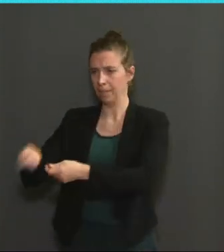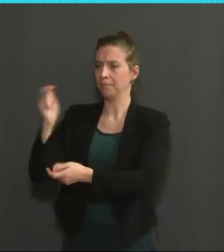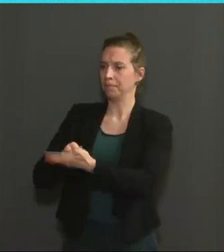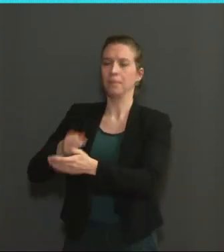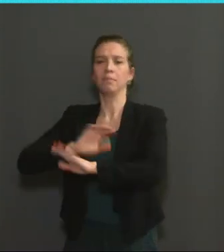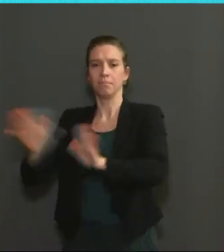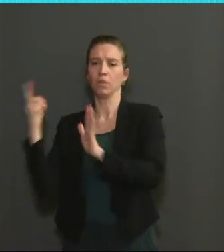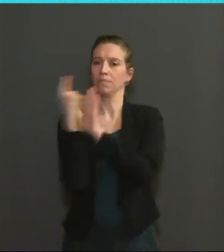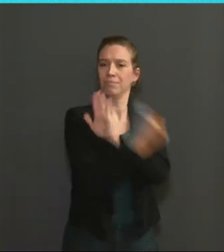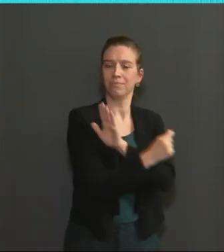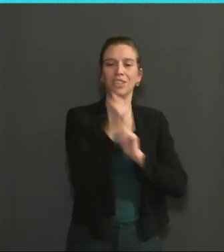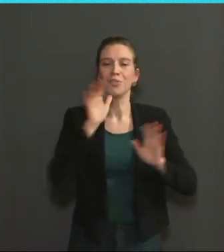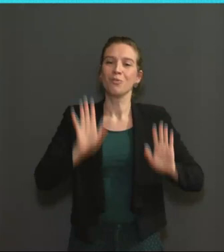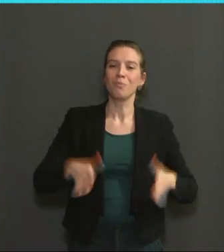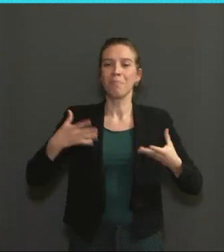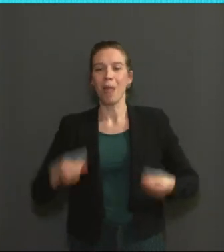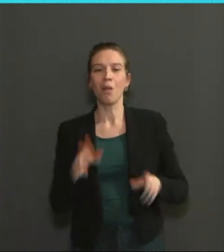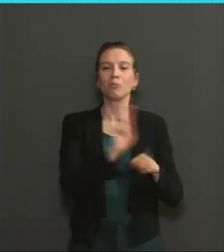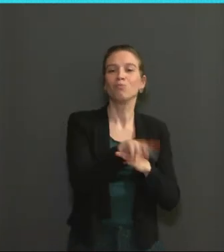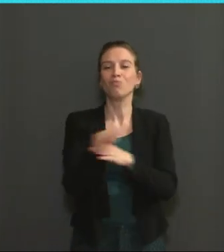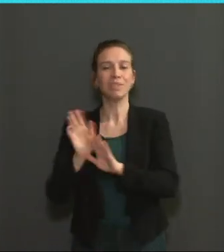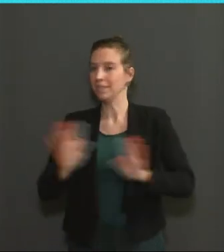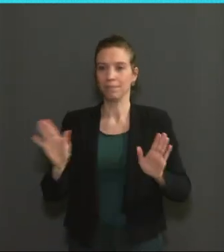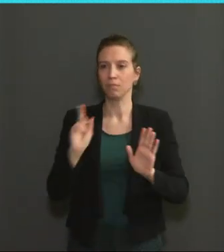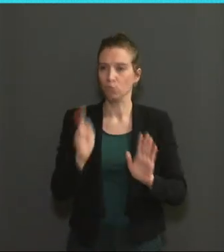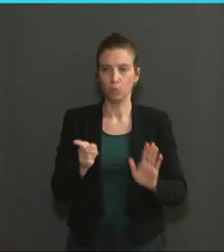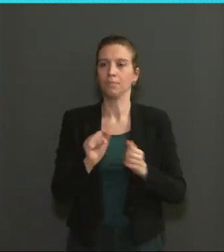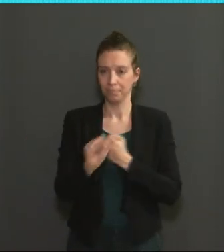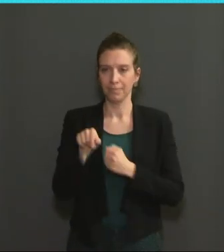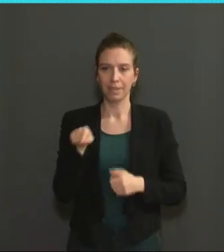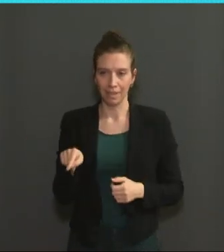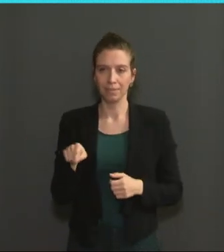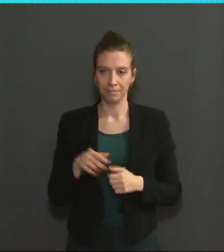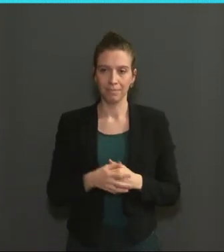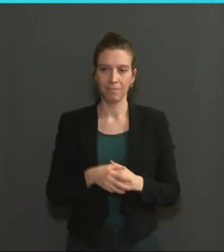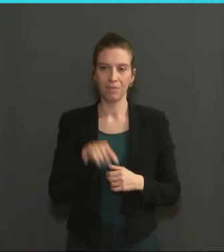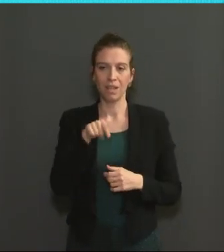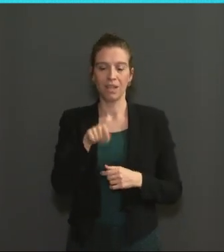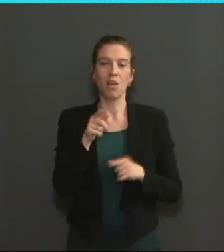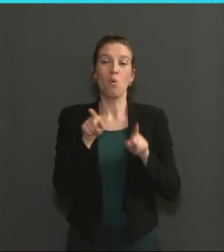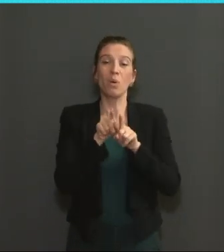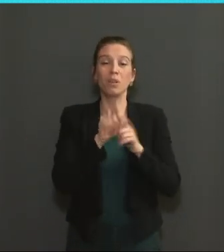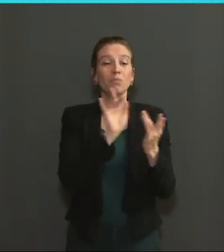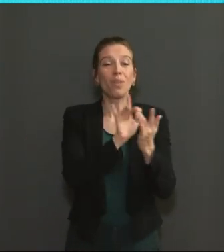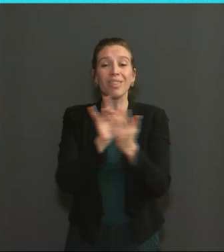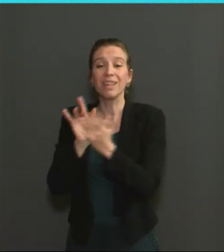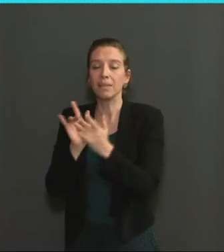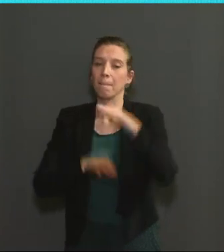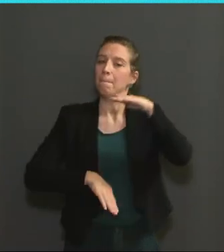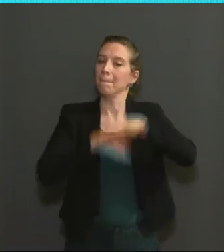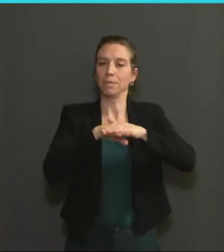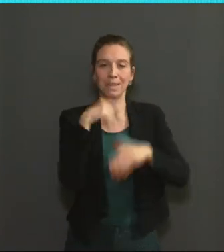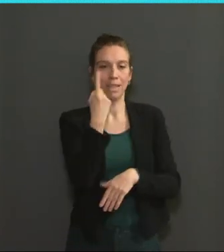ichte contaen tot maximum é knuffelcontact per Gezin het beperken van onze